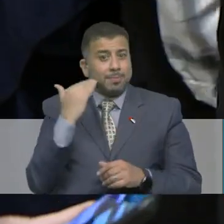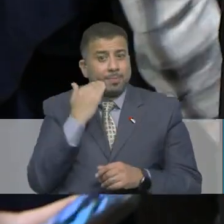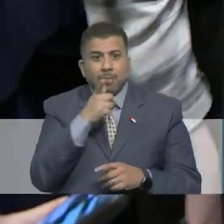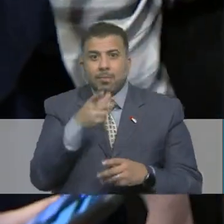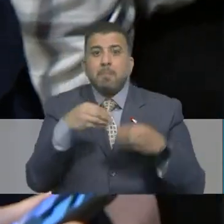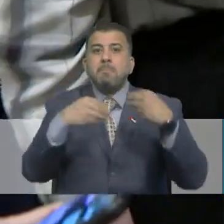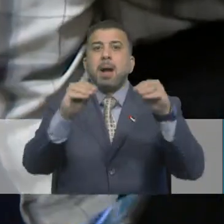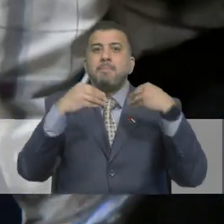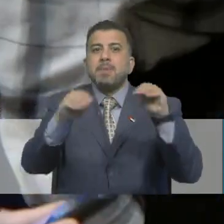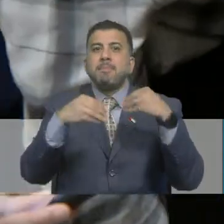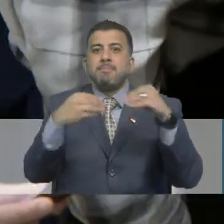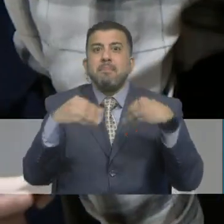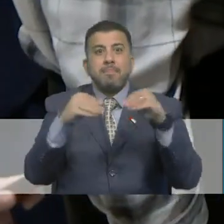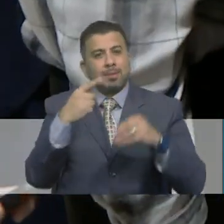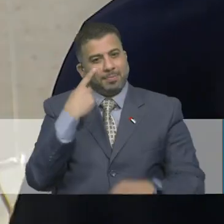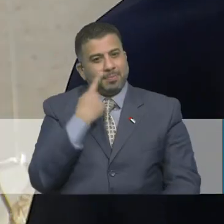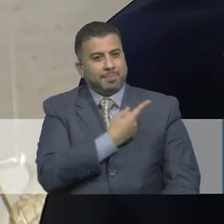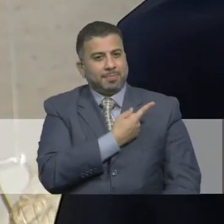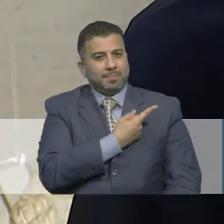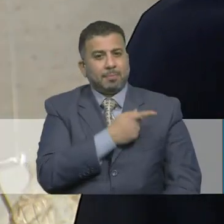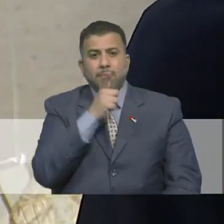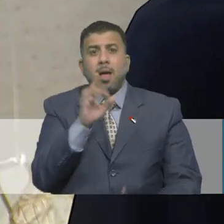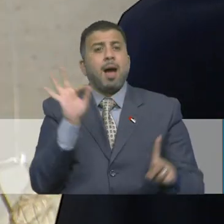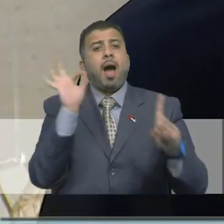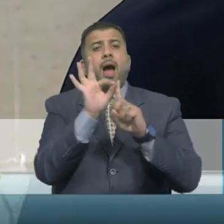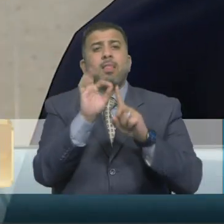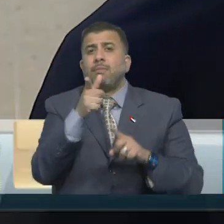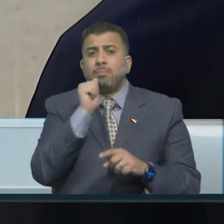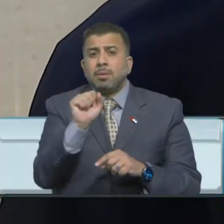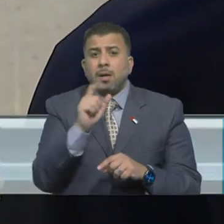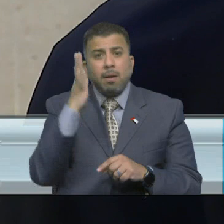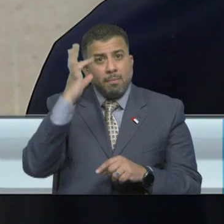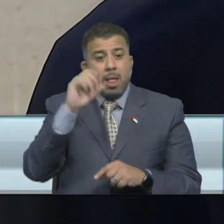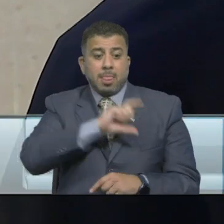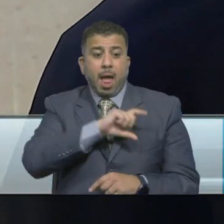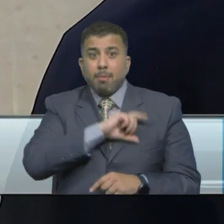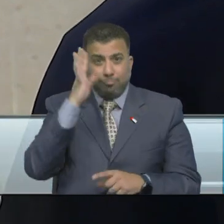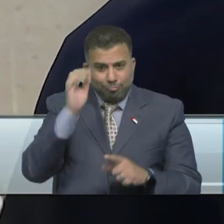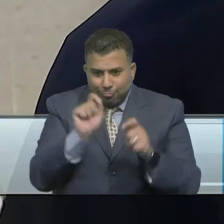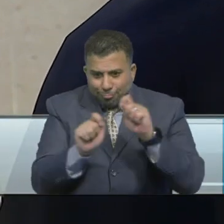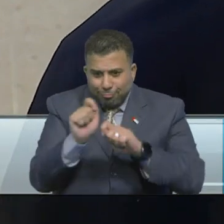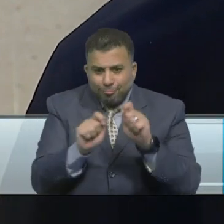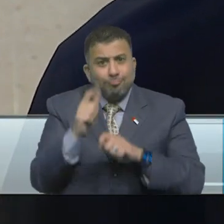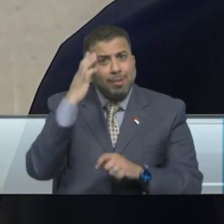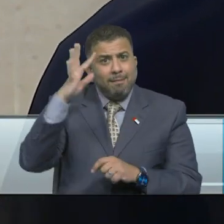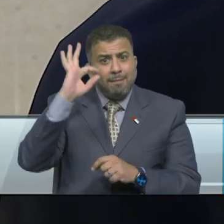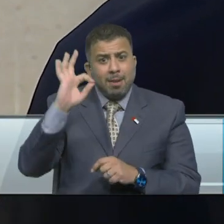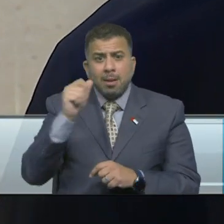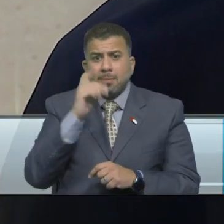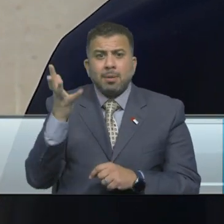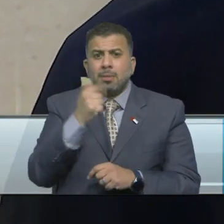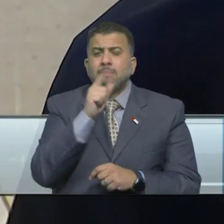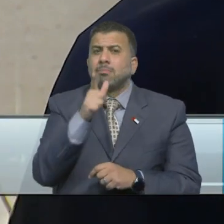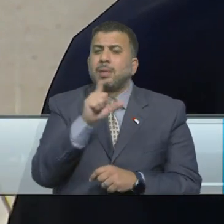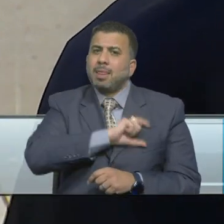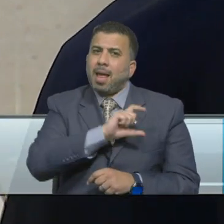وتسويق مشاريعهن الرائدة. الهدف من هذا المعرض إبراز مواهب الطلبة وكسر روتين الطلبة